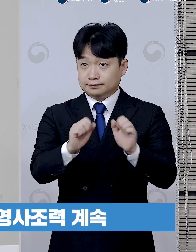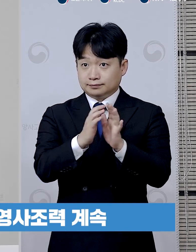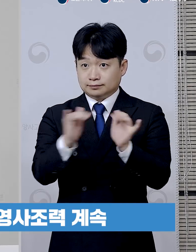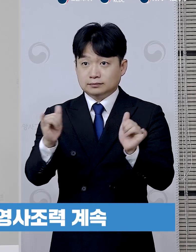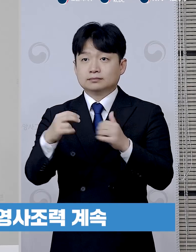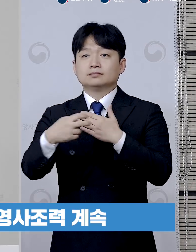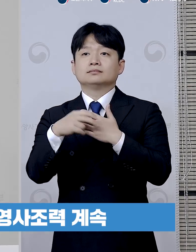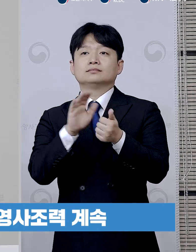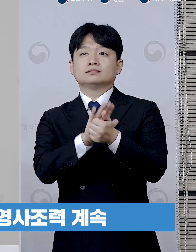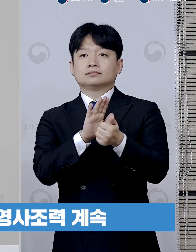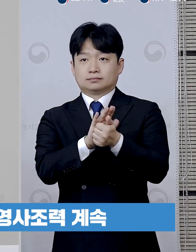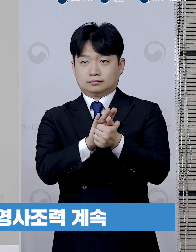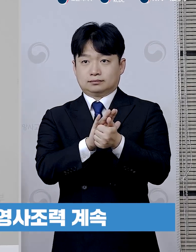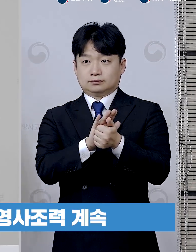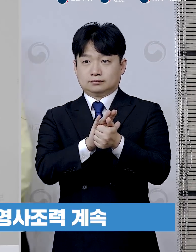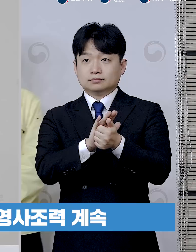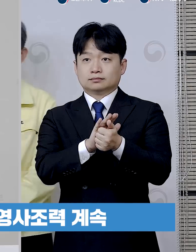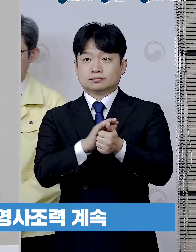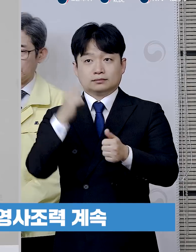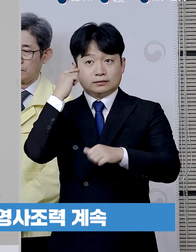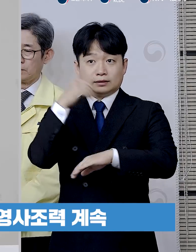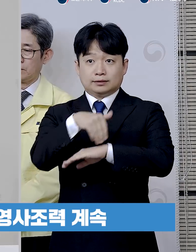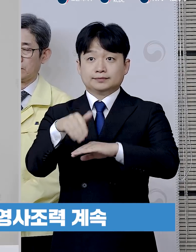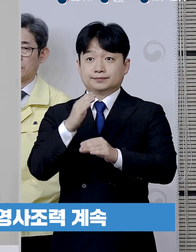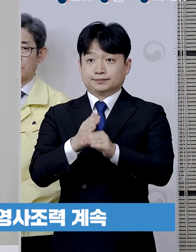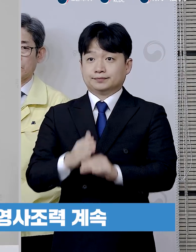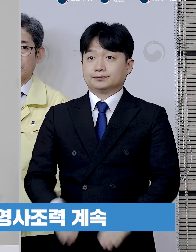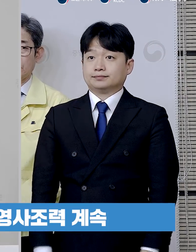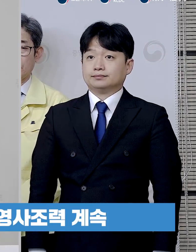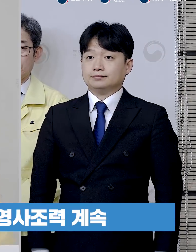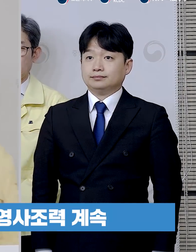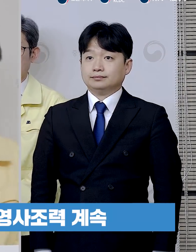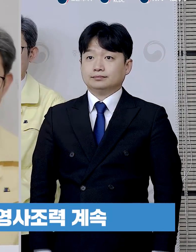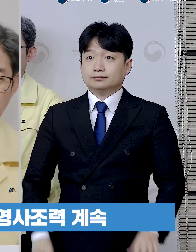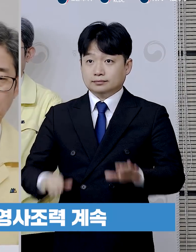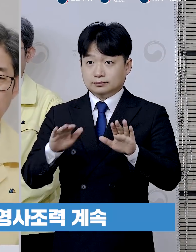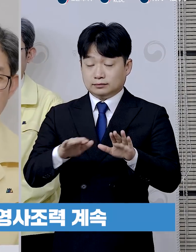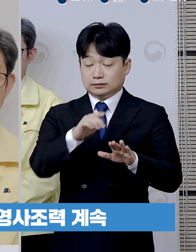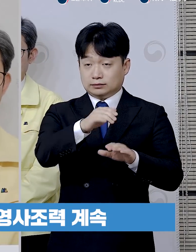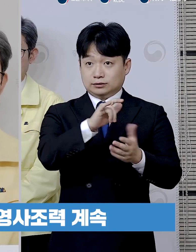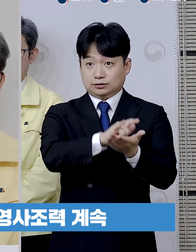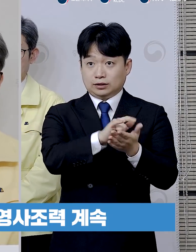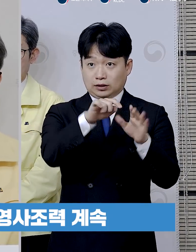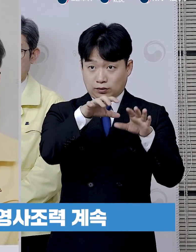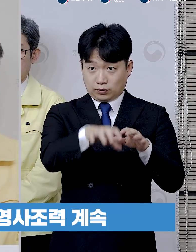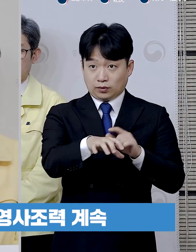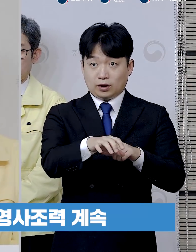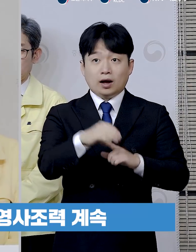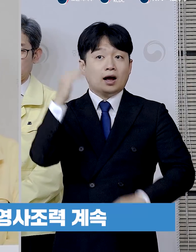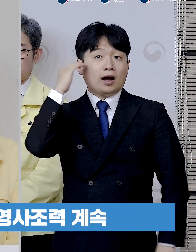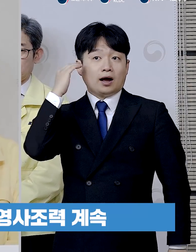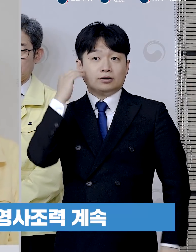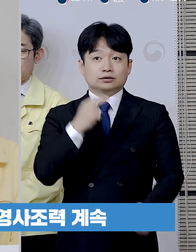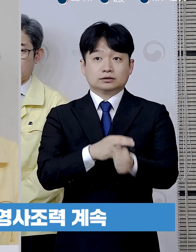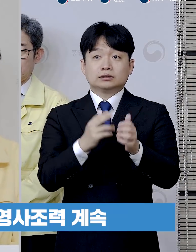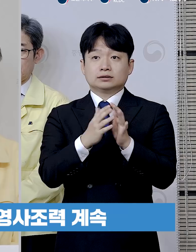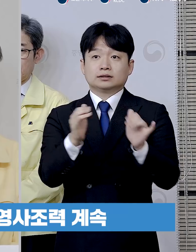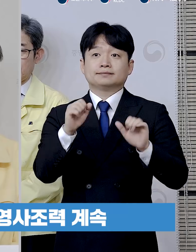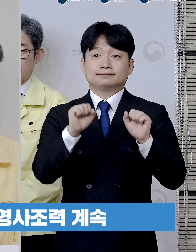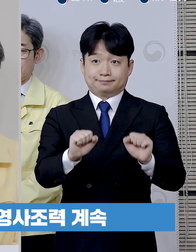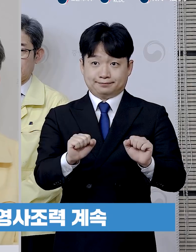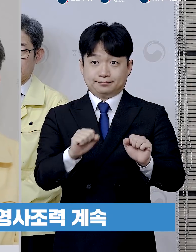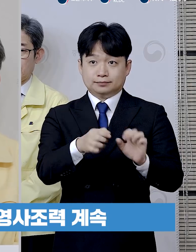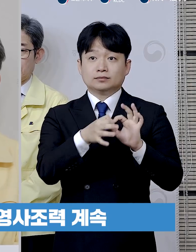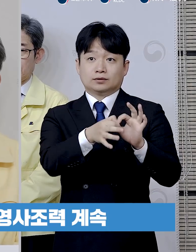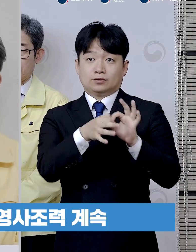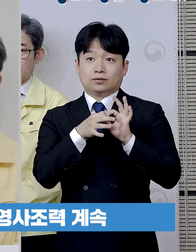하지만 현재 남아 있는 분들의 의료 지원 등 영사 조력은 계속할 예정으로 있습니다. 다행히 현지에 한인